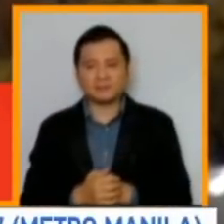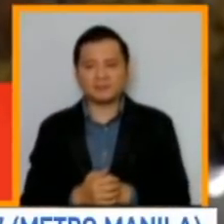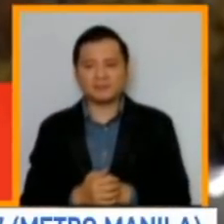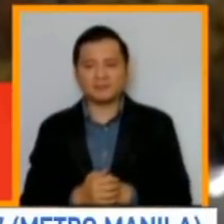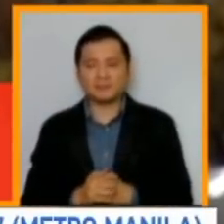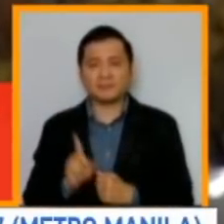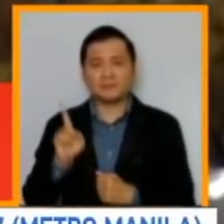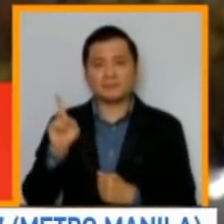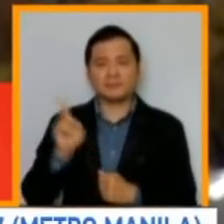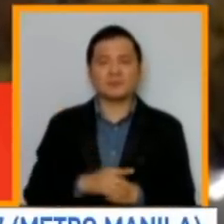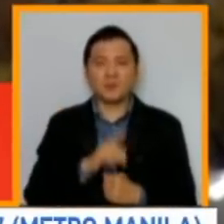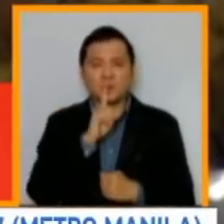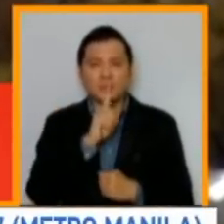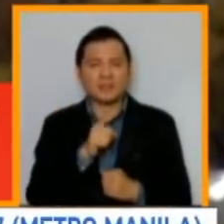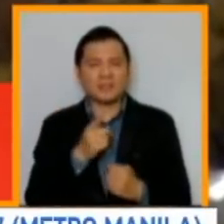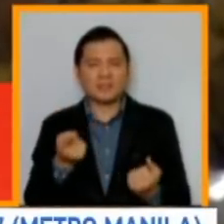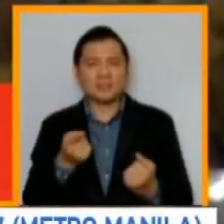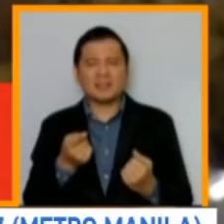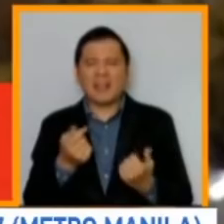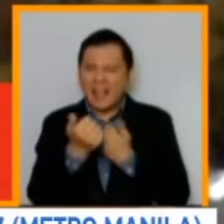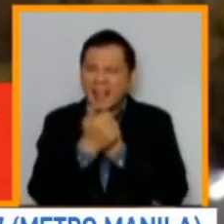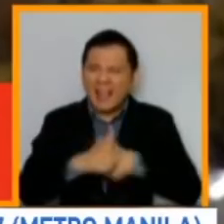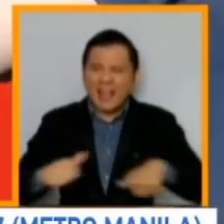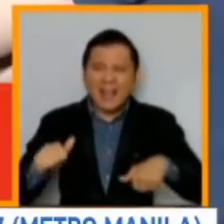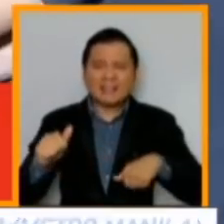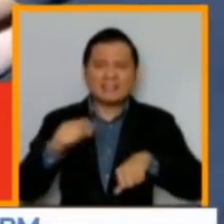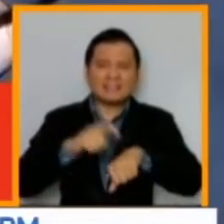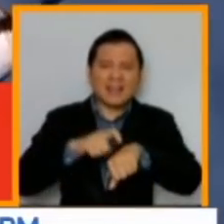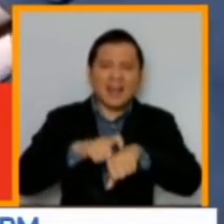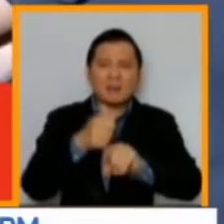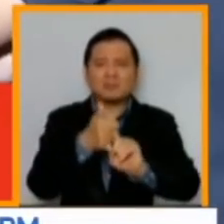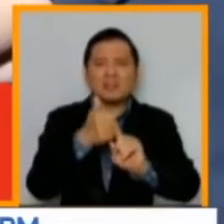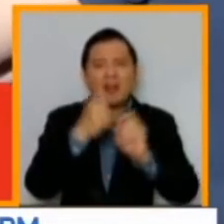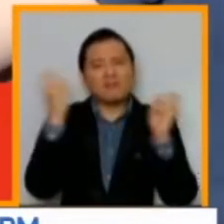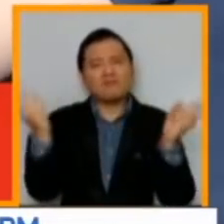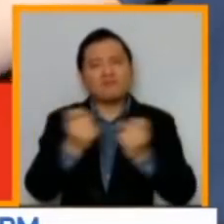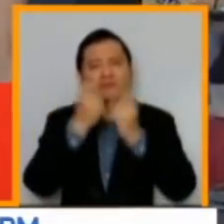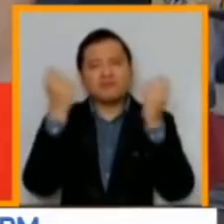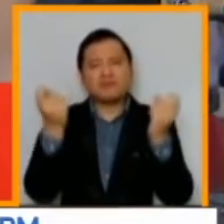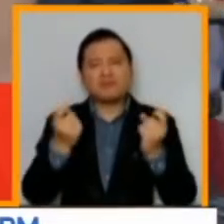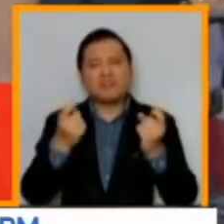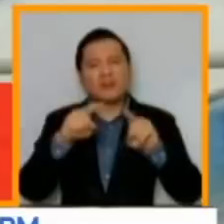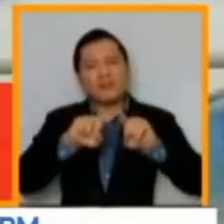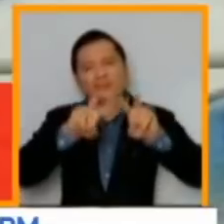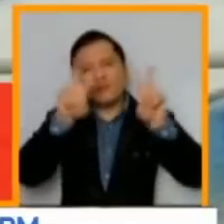kasi any day naman, you can celebrate Valentine's Day, di ba?